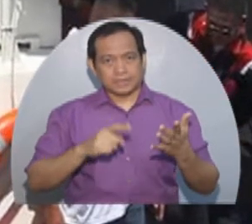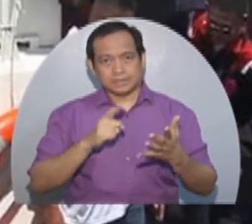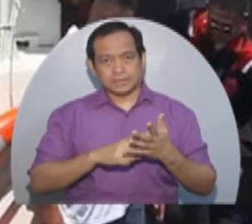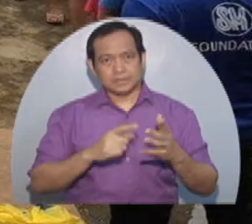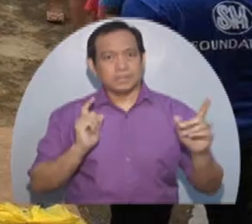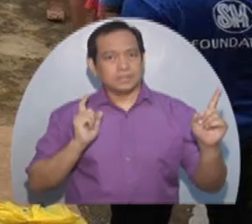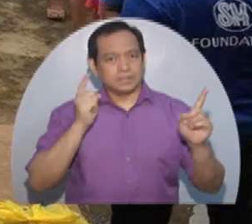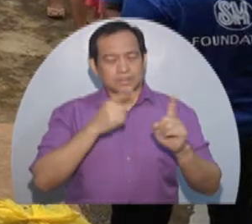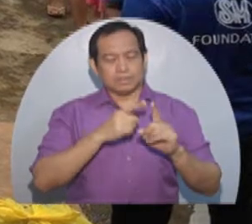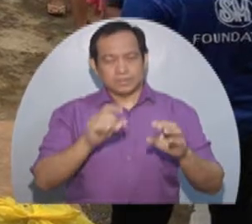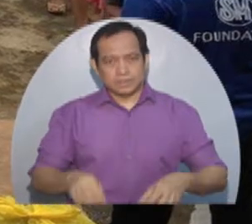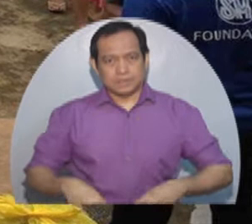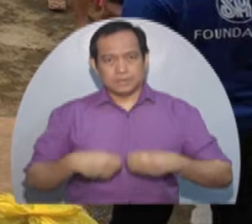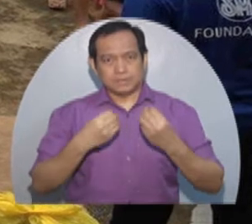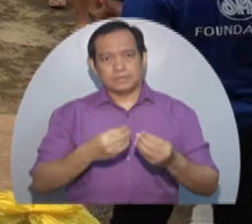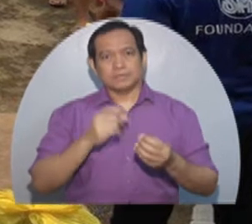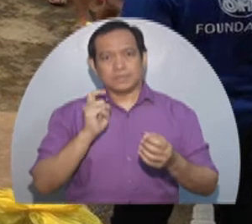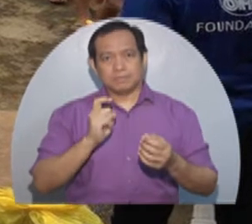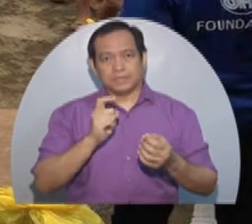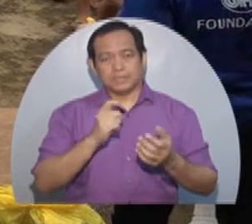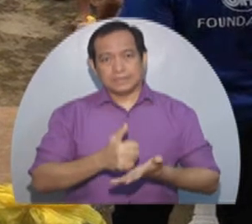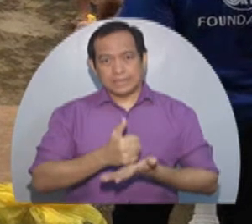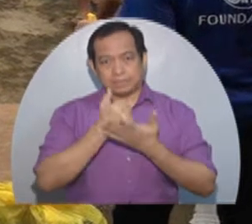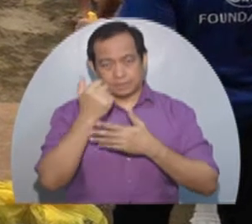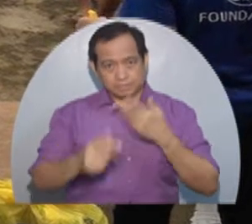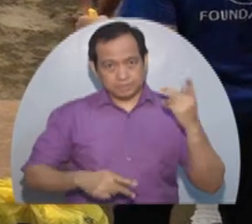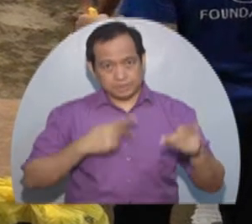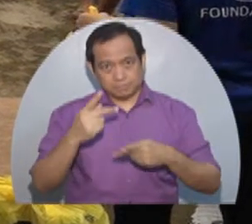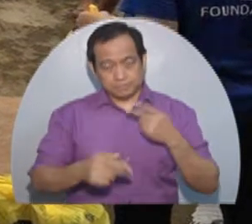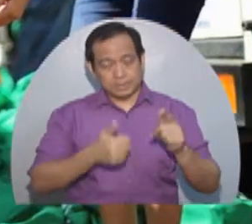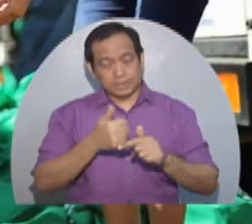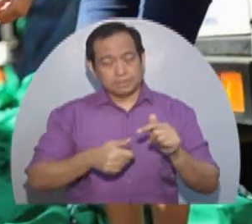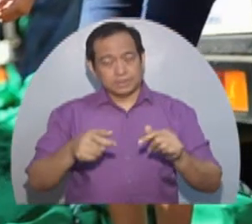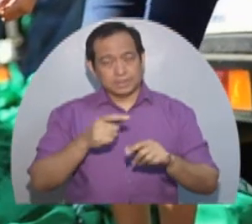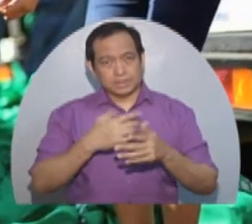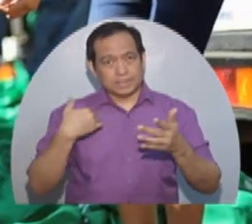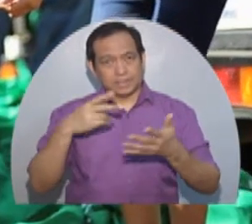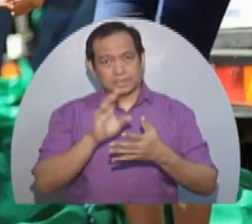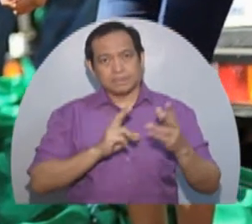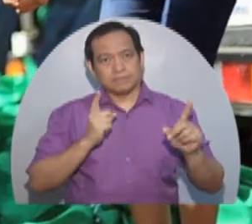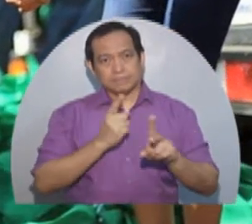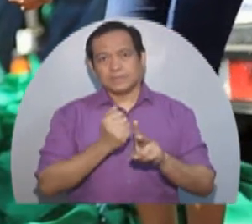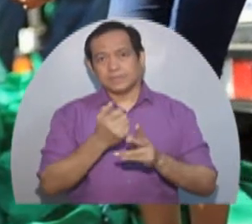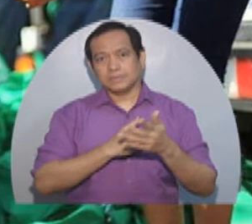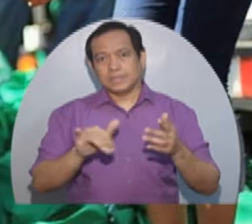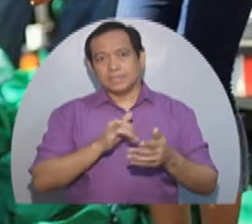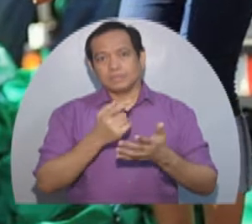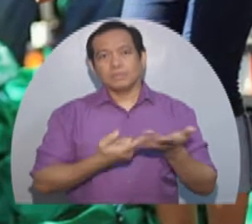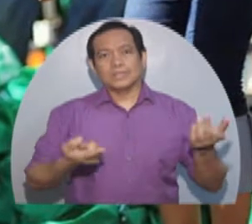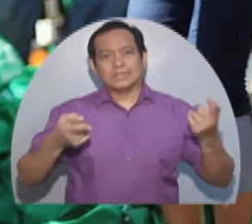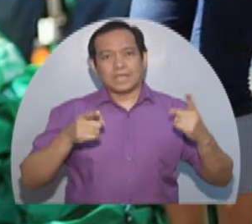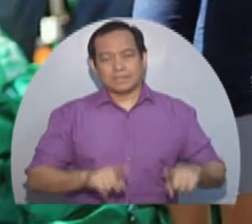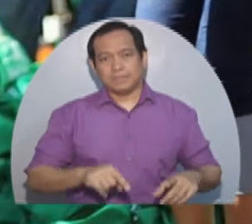Express. Layo na nito na makapaghatid ng agarang tulong sa mga kababayan tuwing sila ay nagiging biktima ng gulo